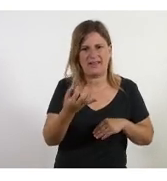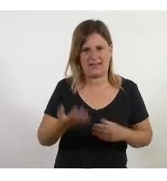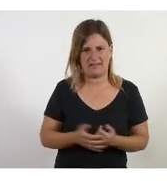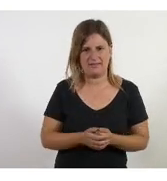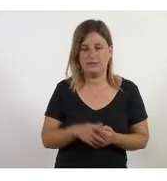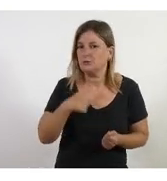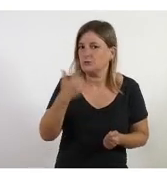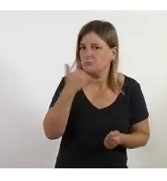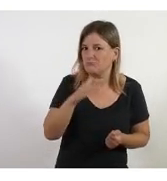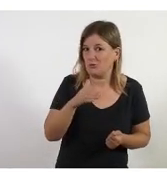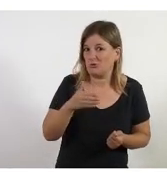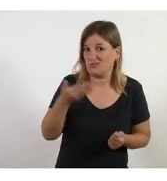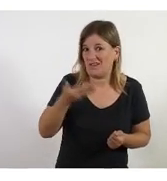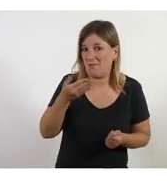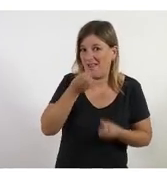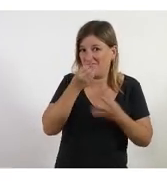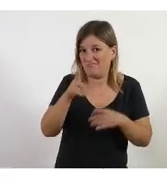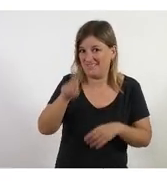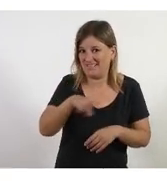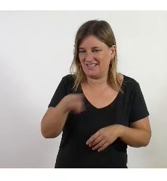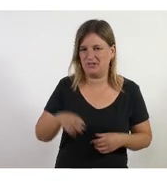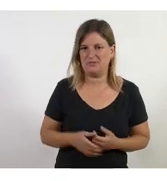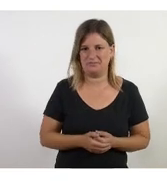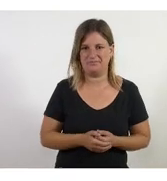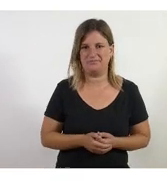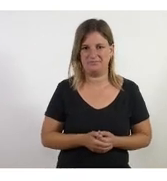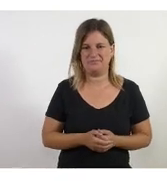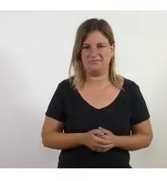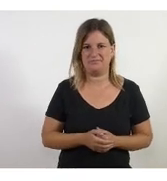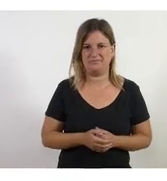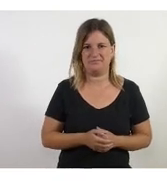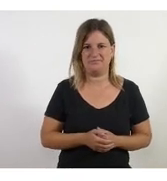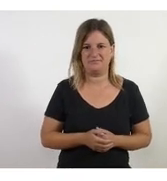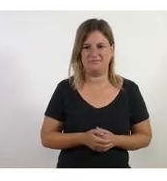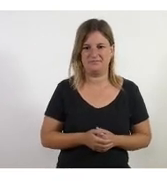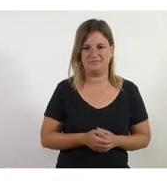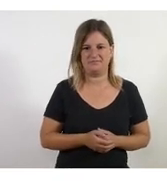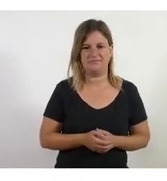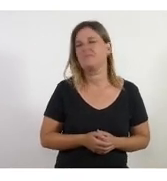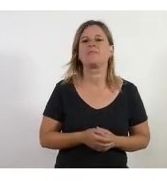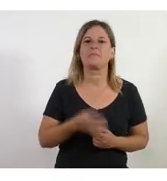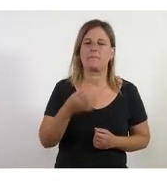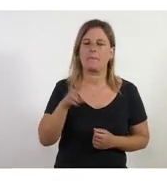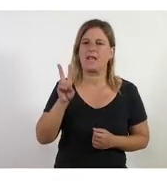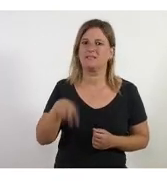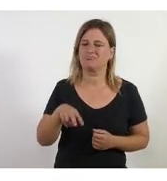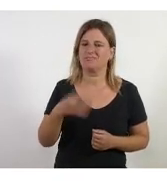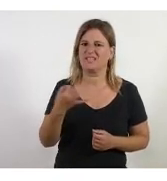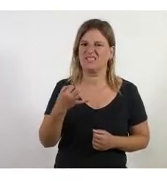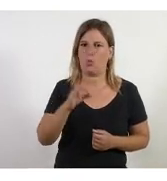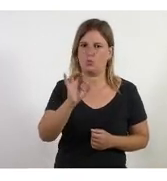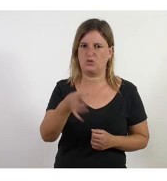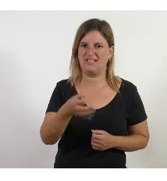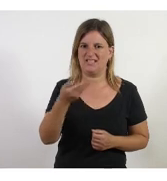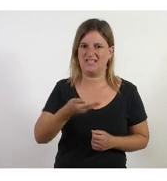No sé si et serveix, Àngels, la meva experiència amb això. Estic convençut de que li servirà. Tenim